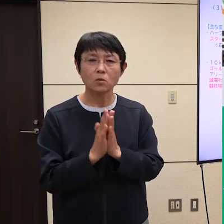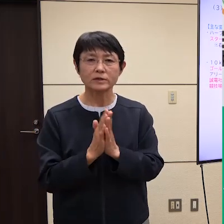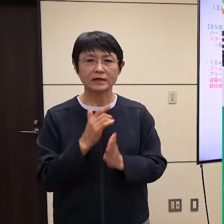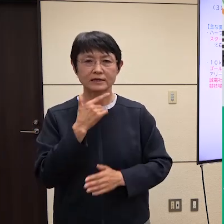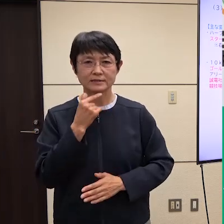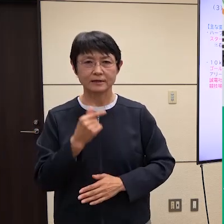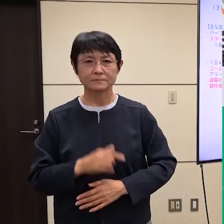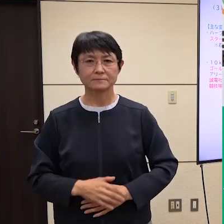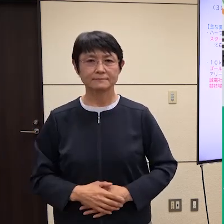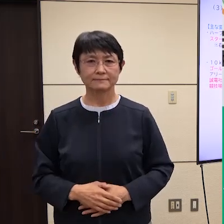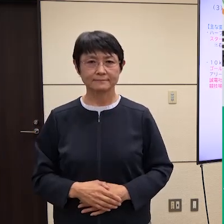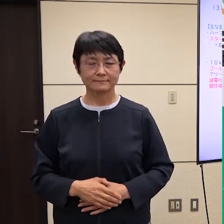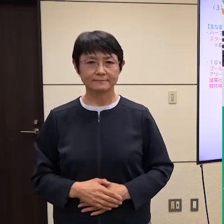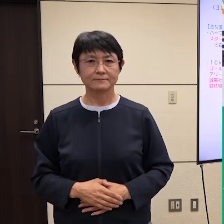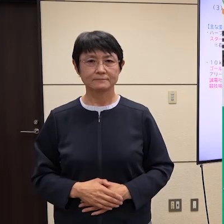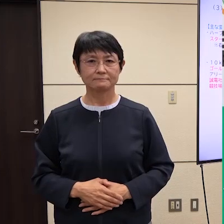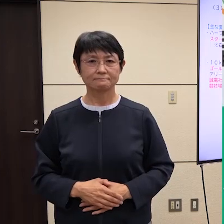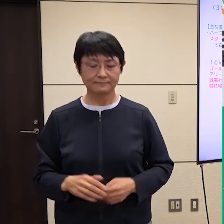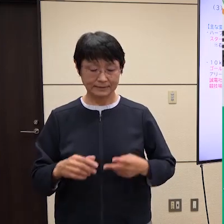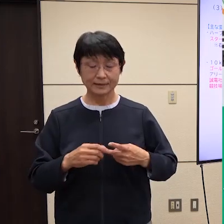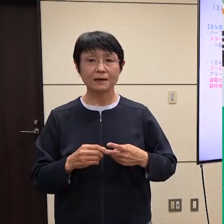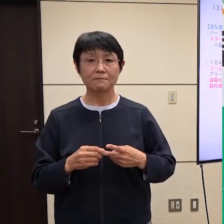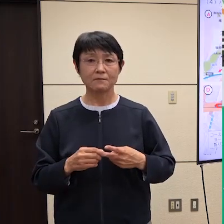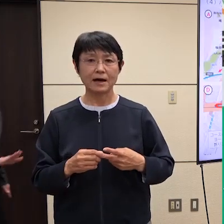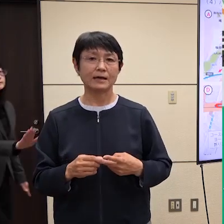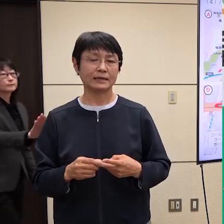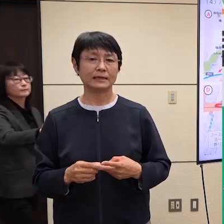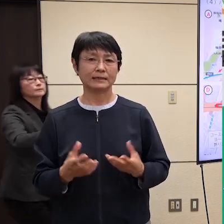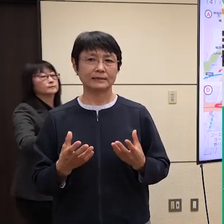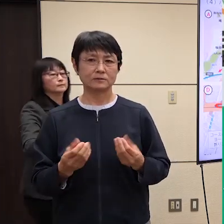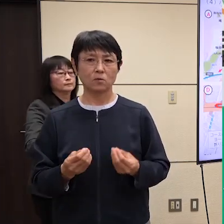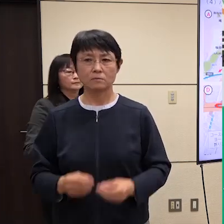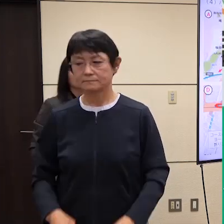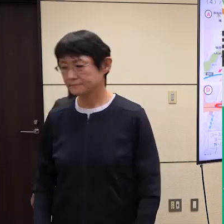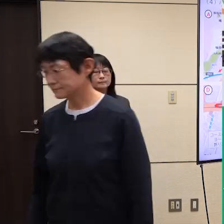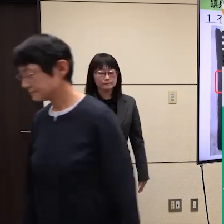ふうに考えております。2点目は以上です。